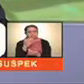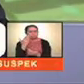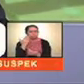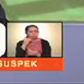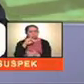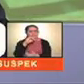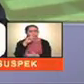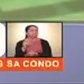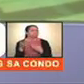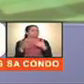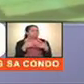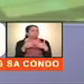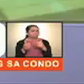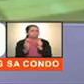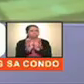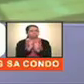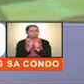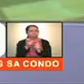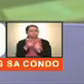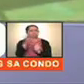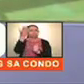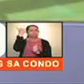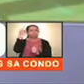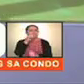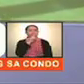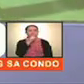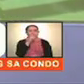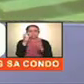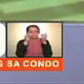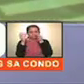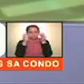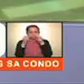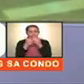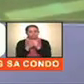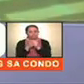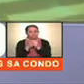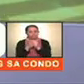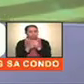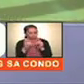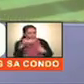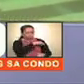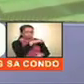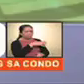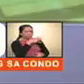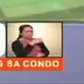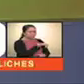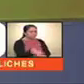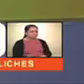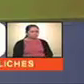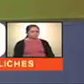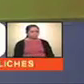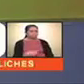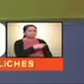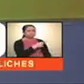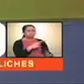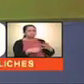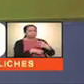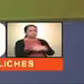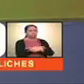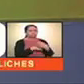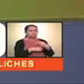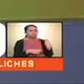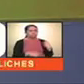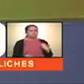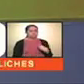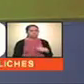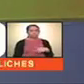mga July pa po yun. Ibig sabihin, dati ka nga talagang addict. Oo, addict ka naman po yan, sir. Siya pa nga napapakuha sa akin. Padagtis